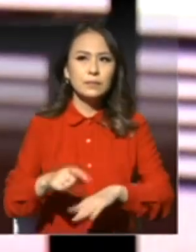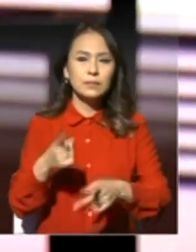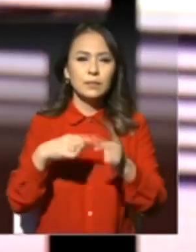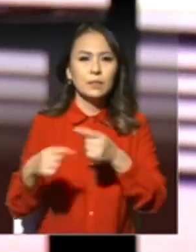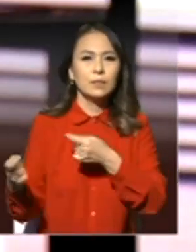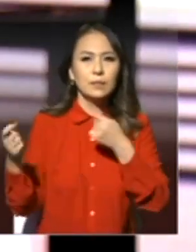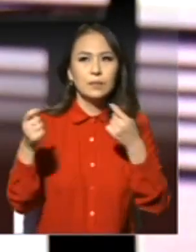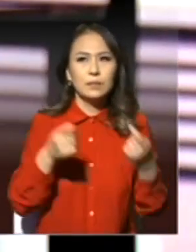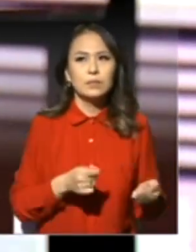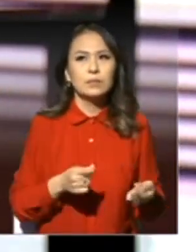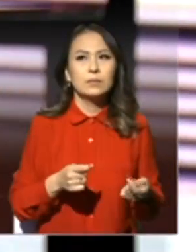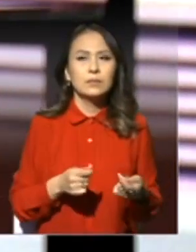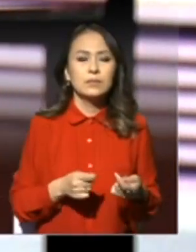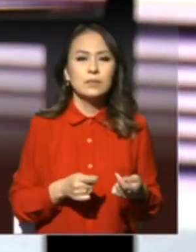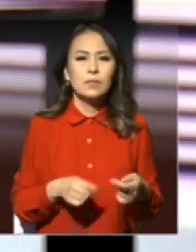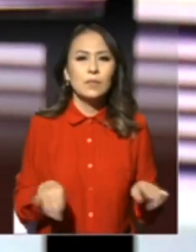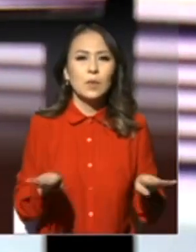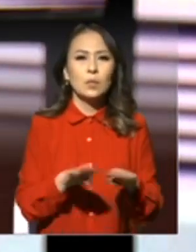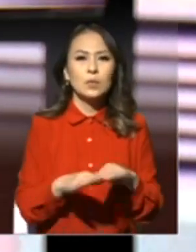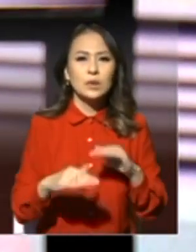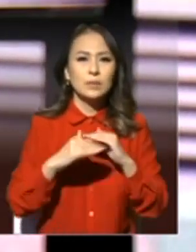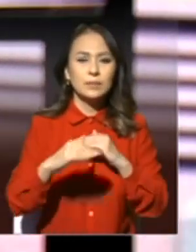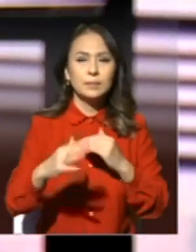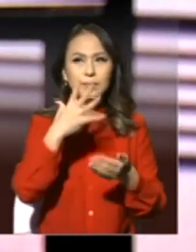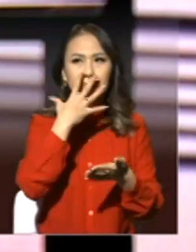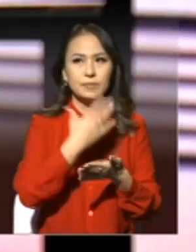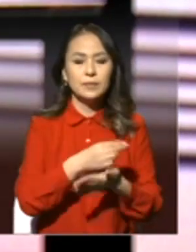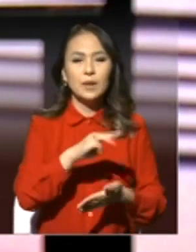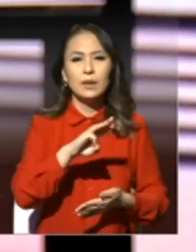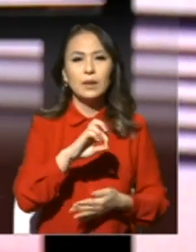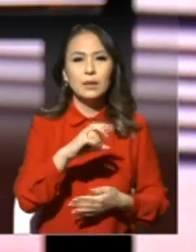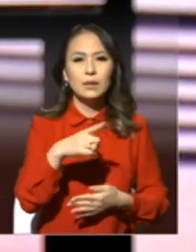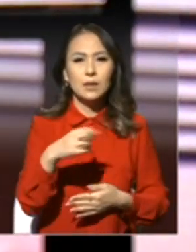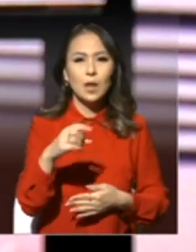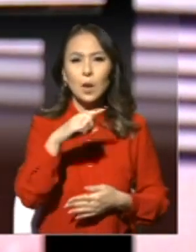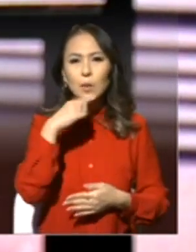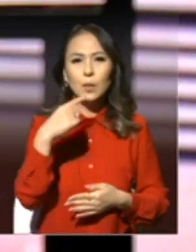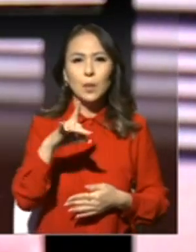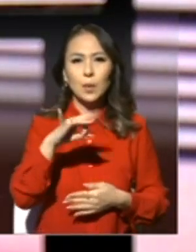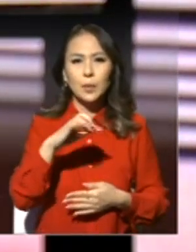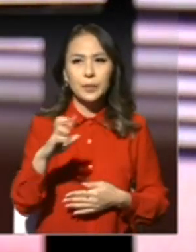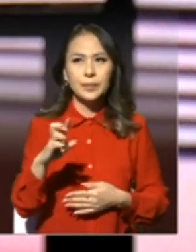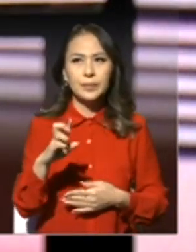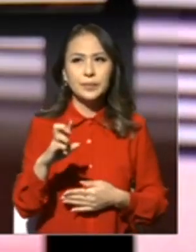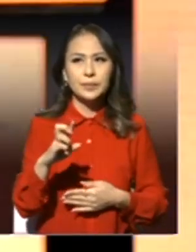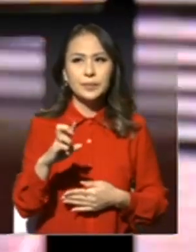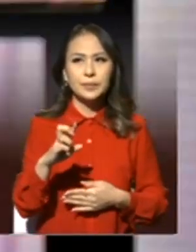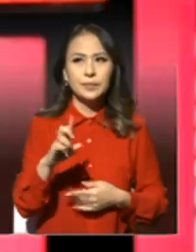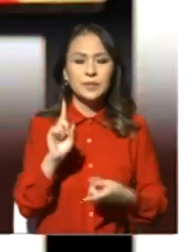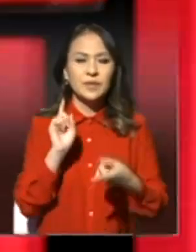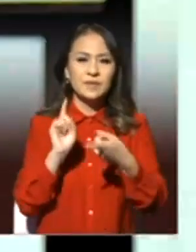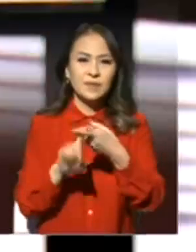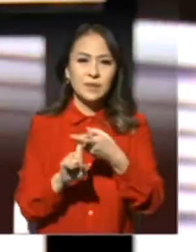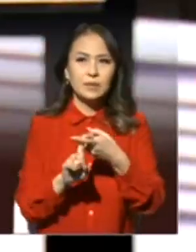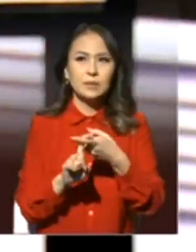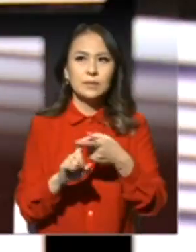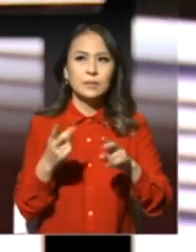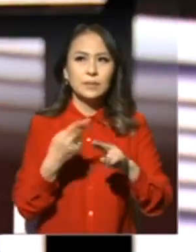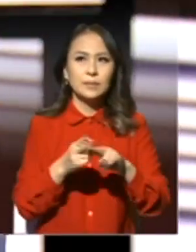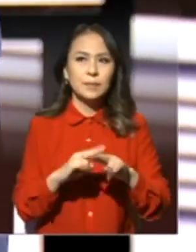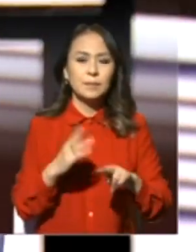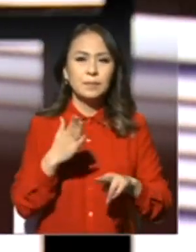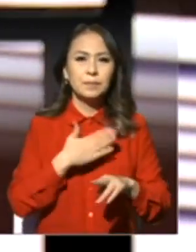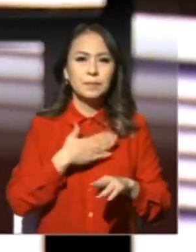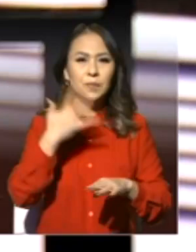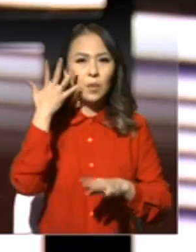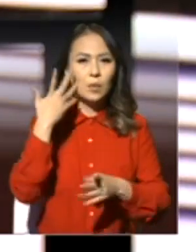алып келеміз. Сондықтан осы біздің жаңағы теңгеміз Ресейдің рубліне тәуелді болғандықтан, ол бері қарай